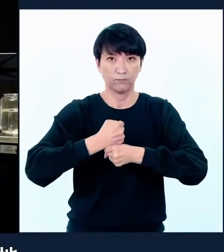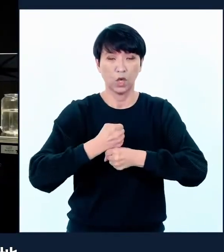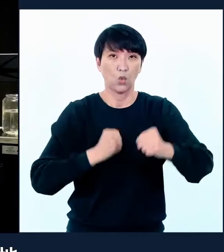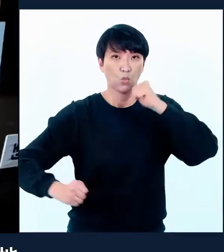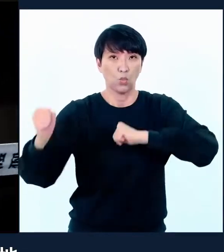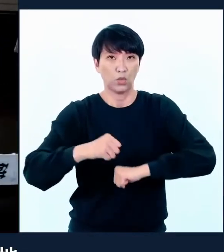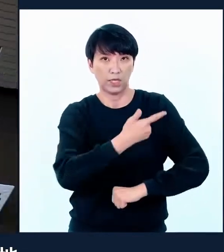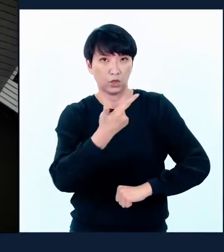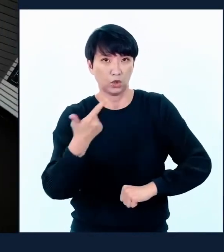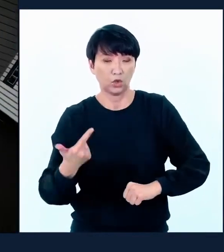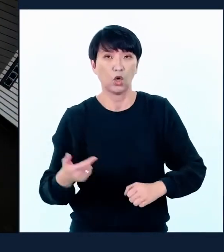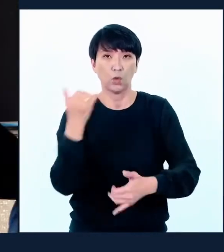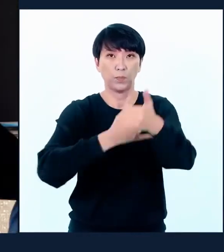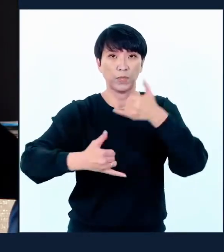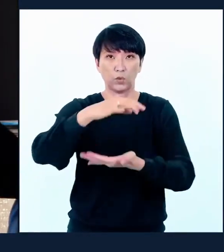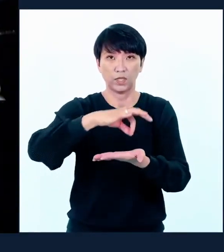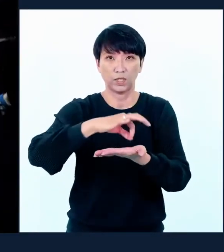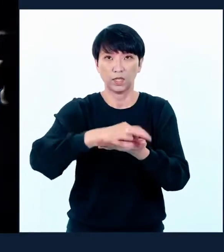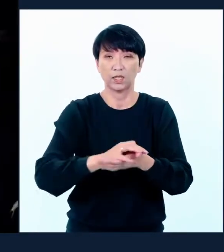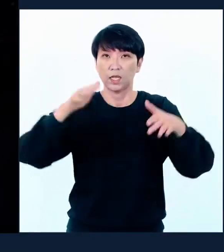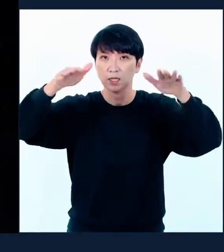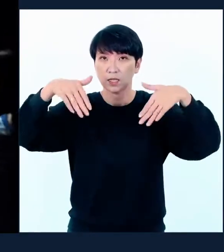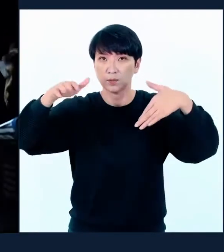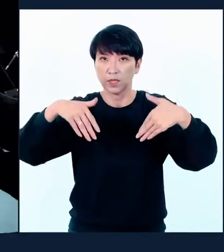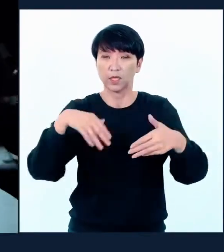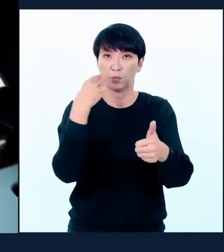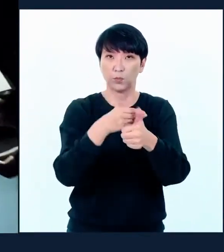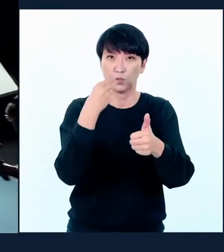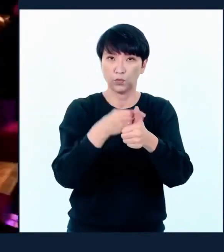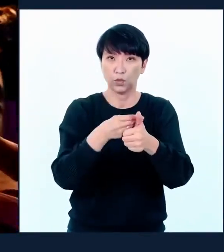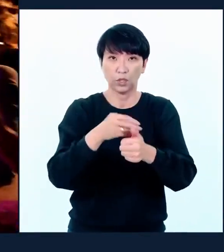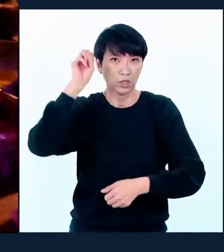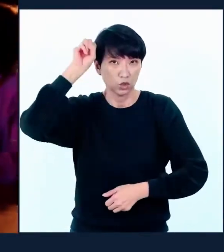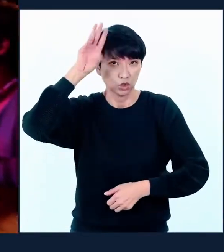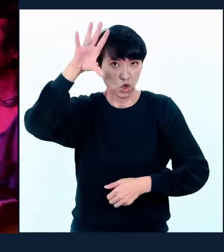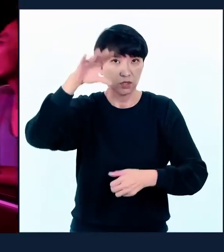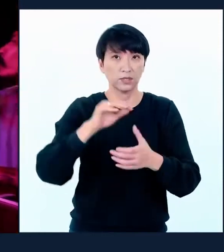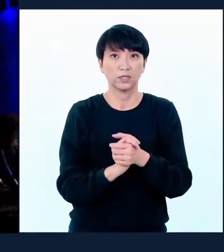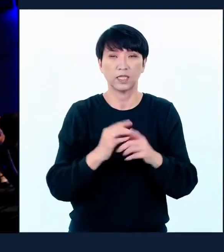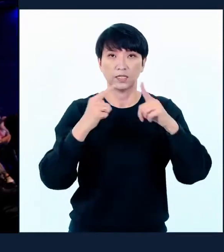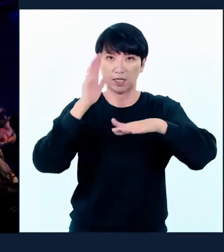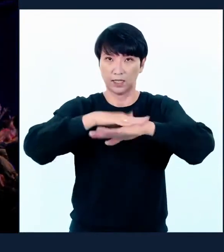表演场地，吸引和培育具创意的人才。